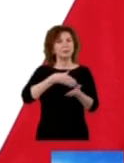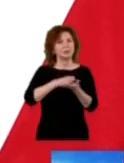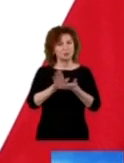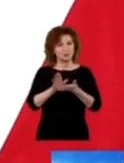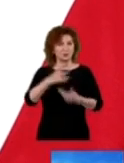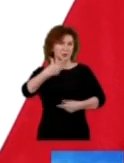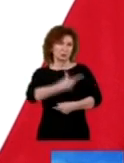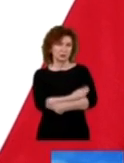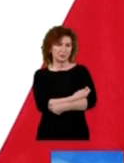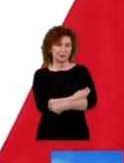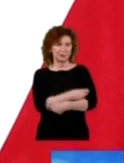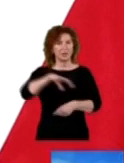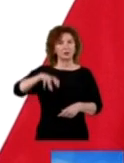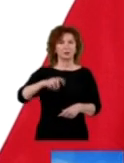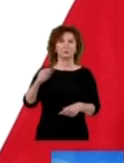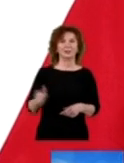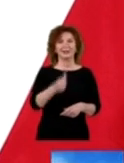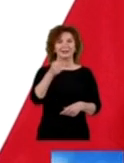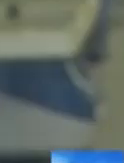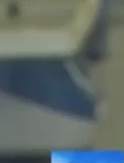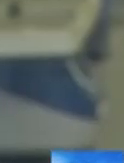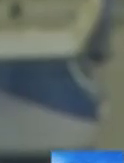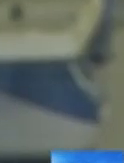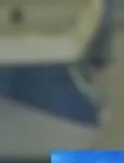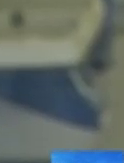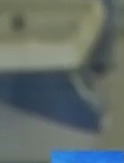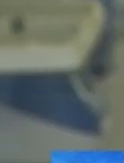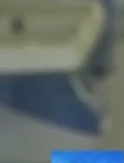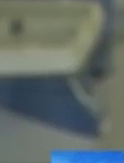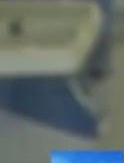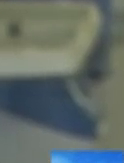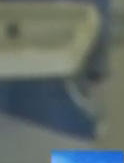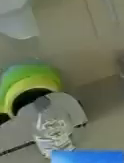grupy 1C, to znaczy nauczycieli.